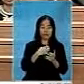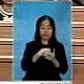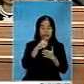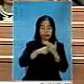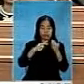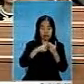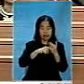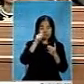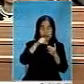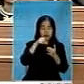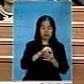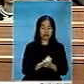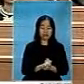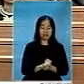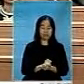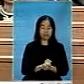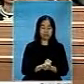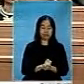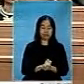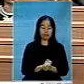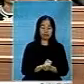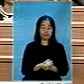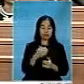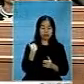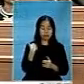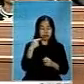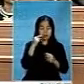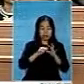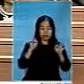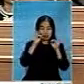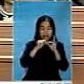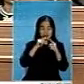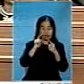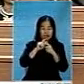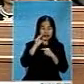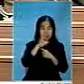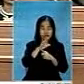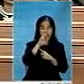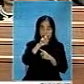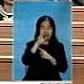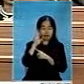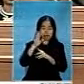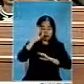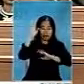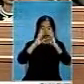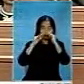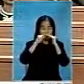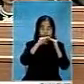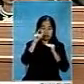จากการเลือกตั้งเรายึดหลักการสำคัญของระบอบประชาธิปไตยครับท่านประธานครับ